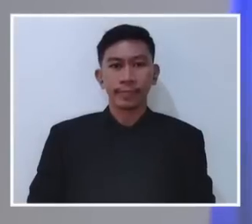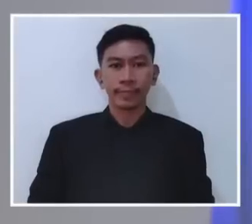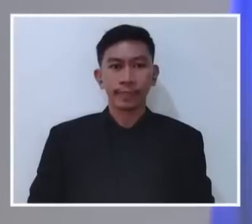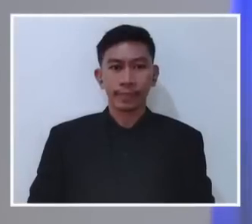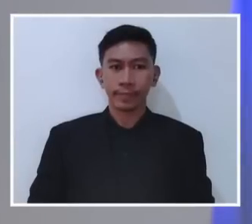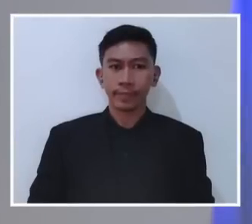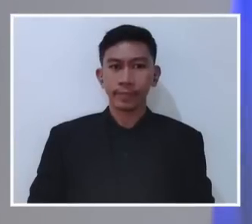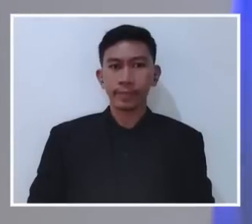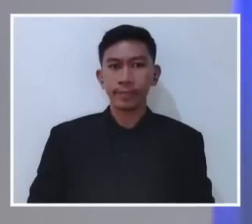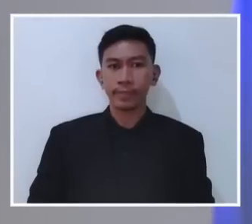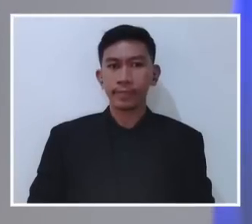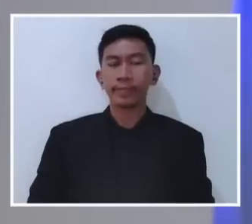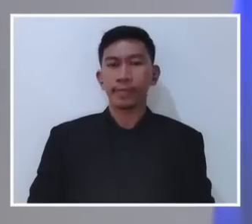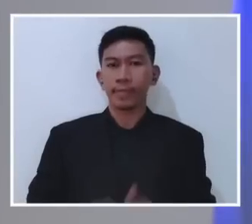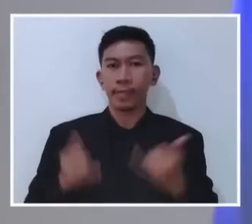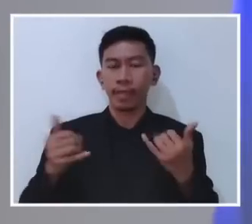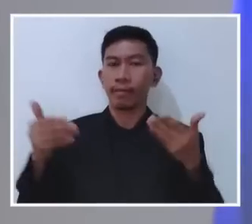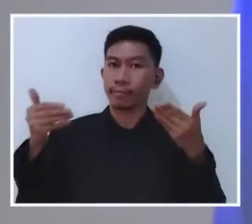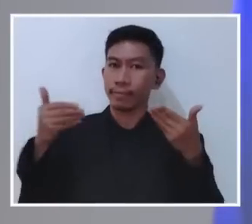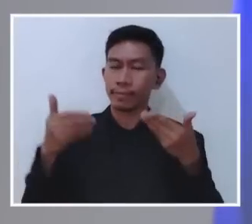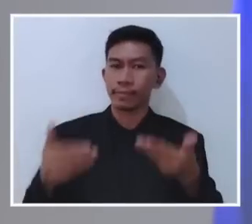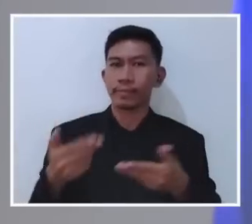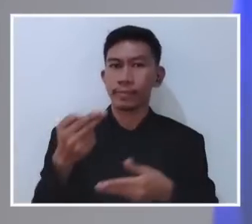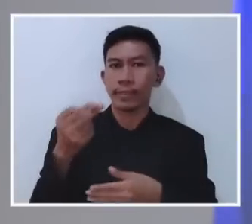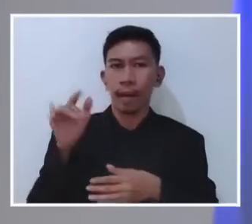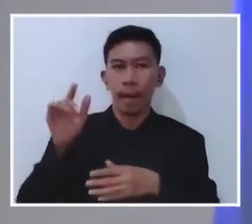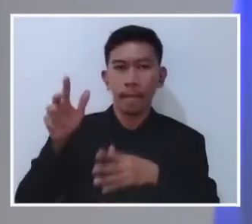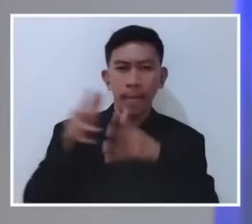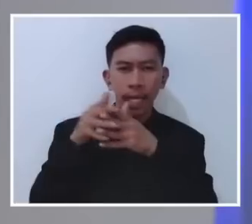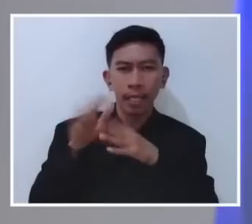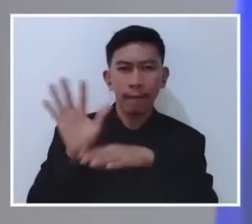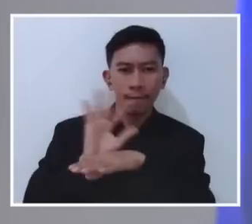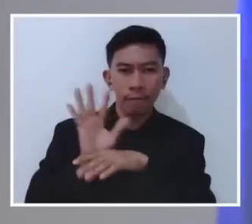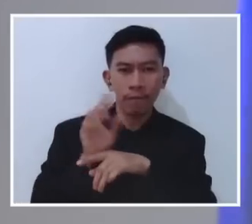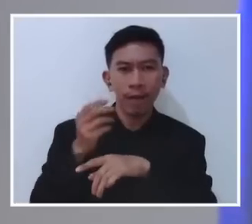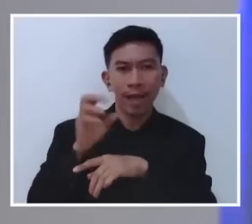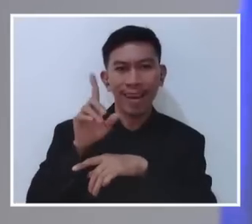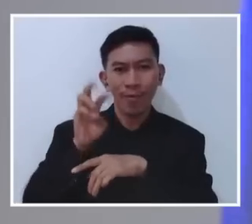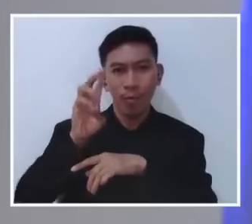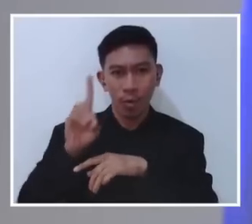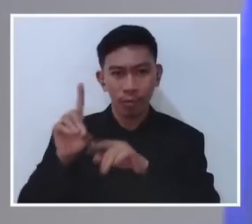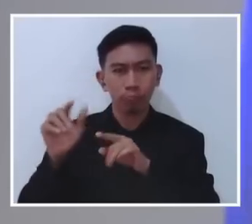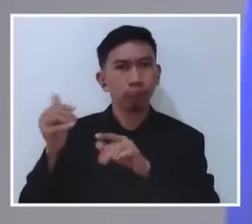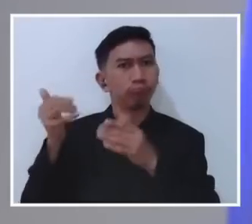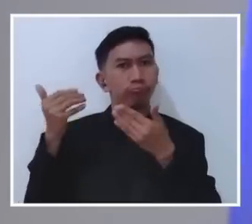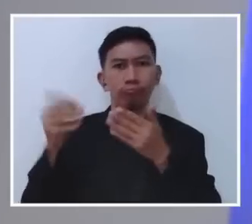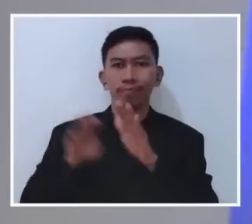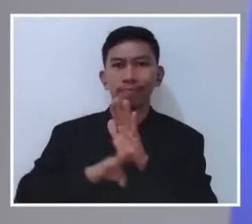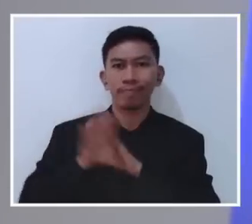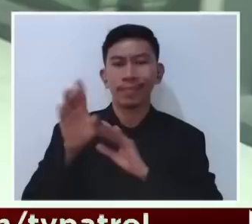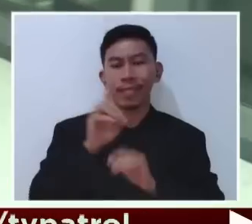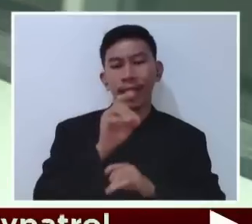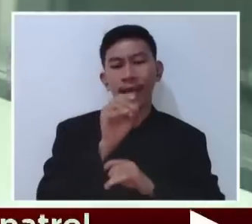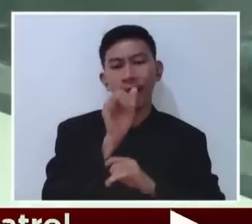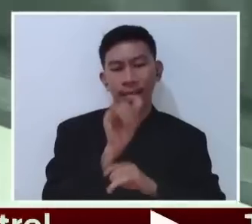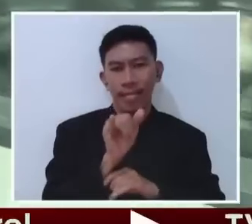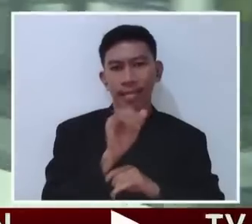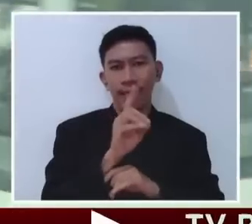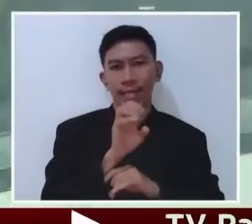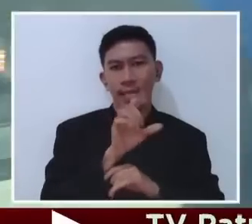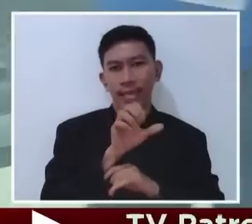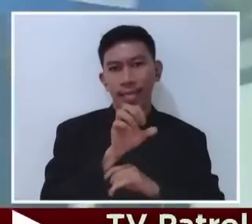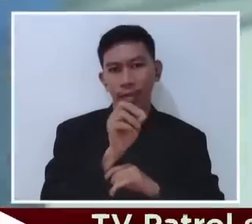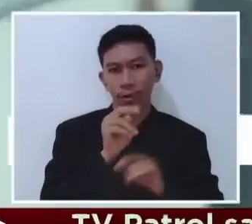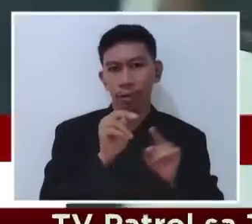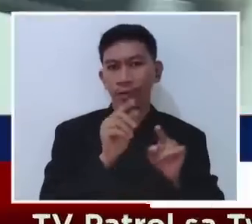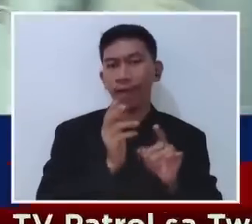Tuloy-tuloy ang pag-arangkada ng Hollywood career ng award-winning international actress na si Dolly De Leon. Makakasama si Dolly sa cast